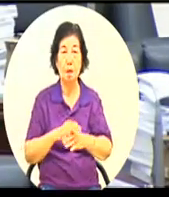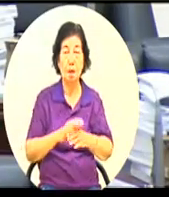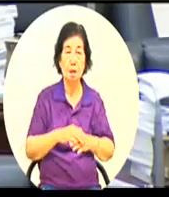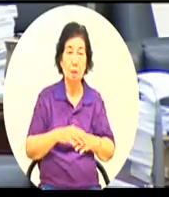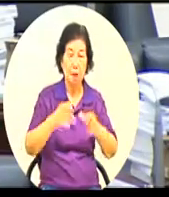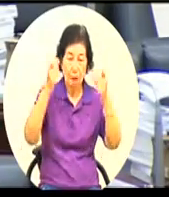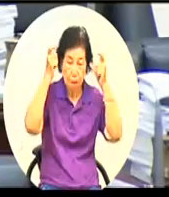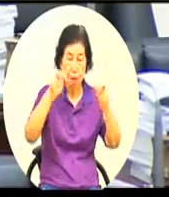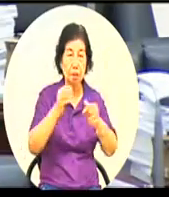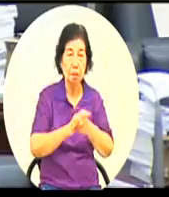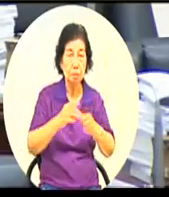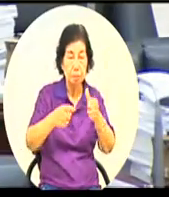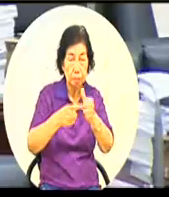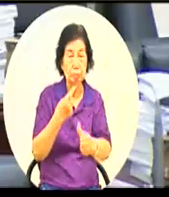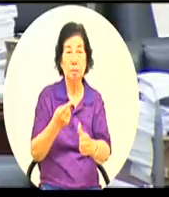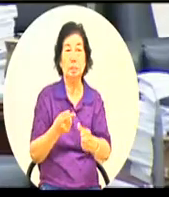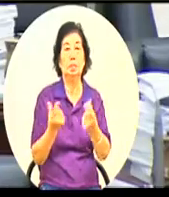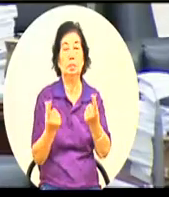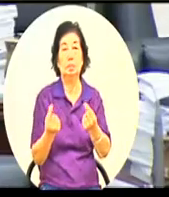名。